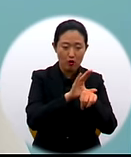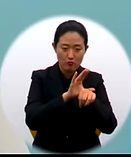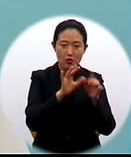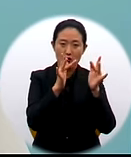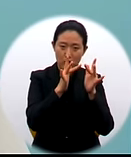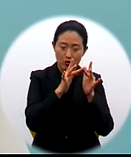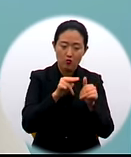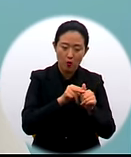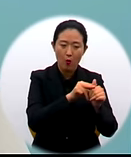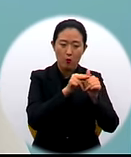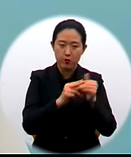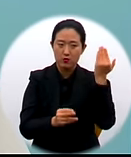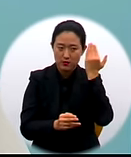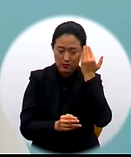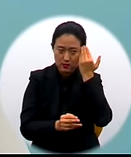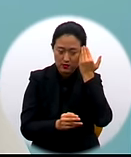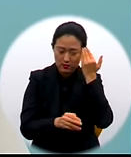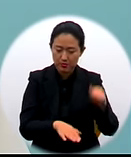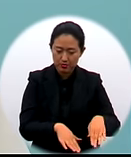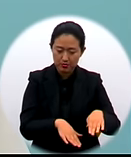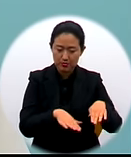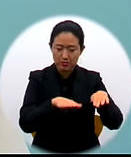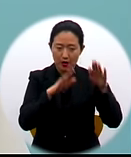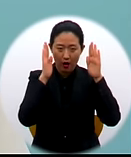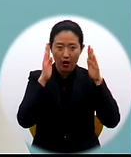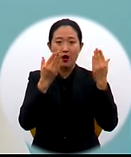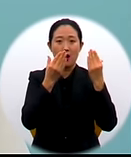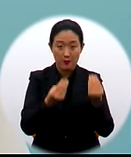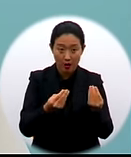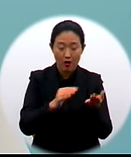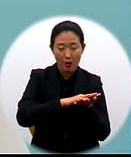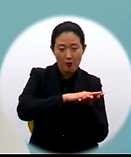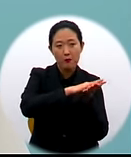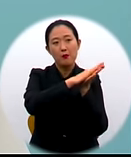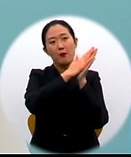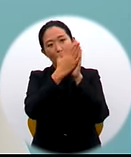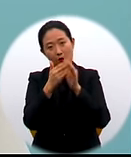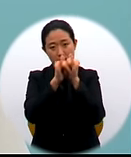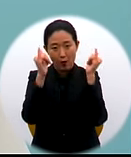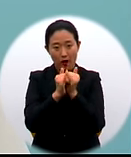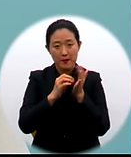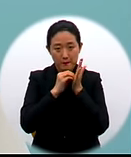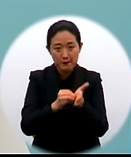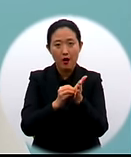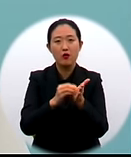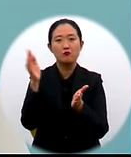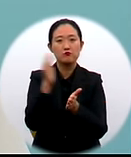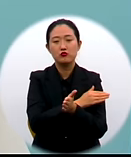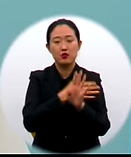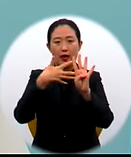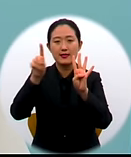컴퓨터와 인터넷 그리고 정보, 지식 이 배경에서 쭉 학습하고 성장했는데 내가 사회에 탁 던져지는 순간부터는